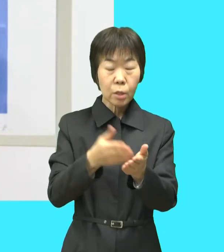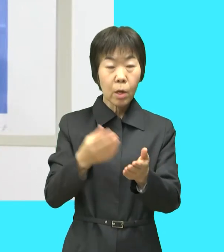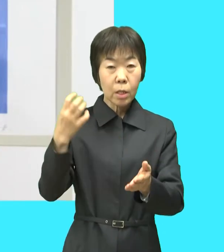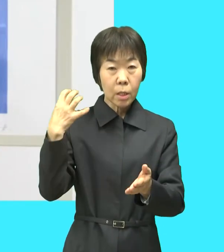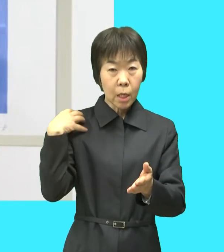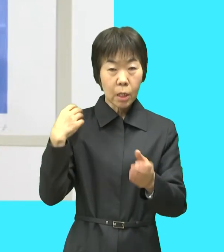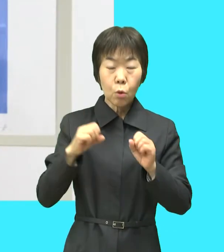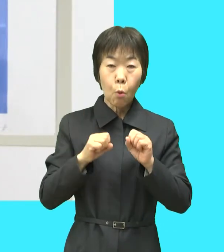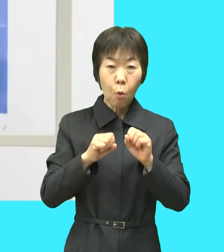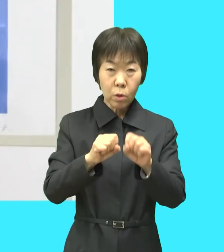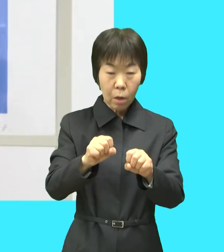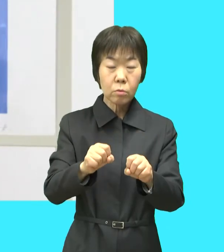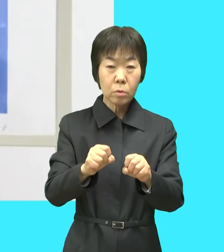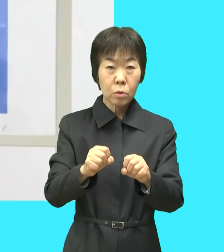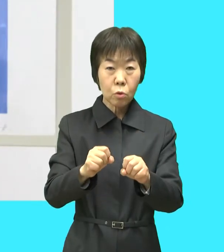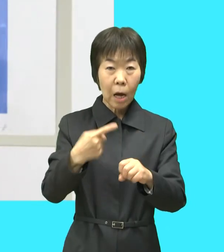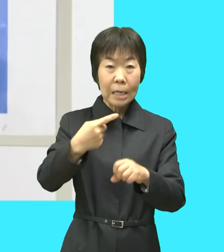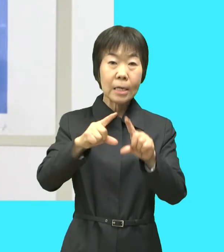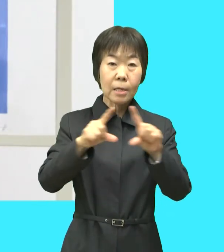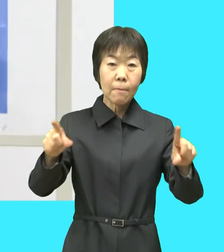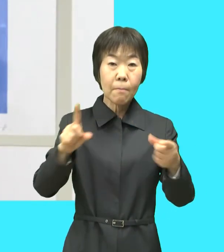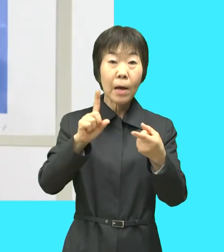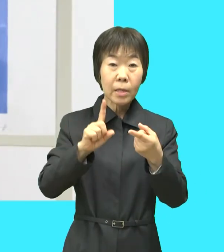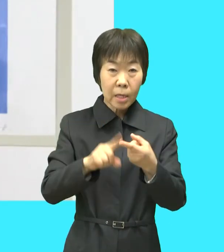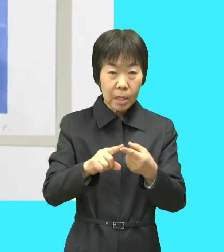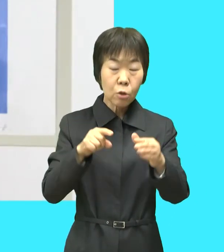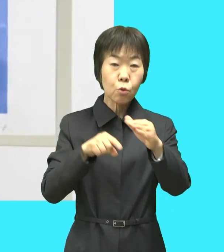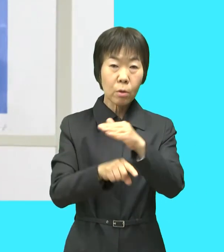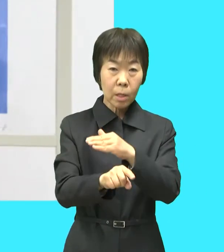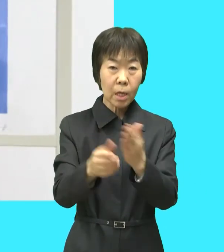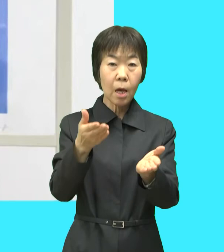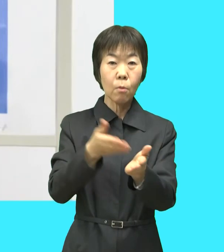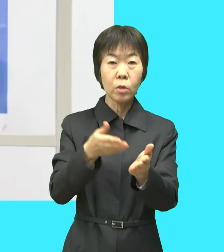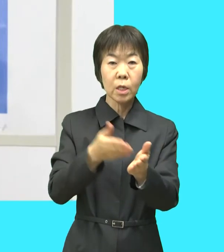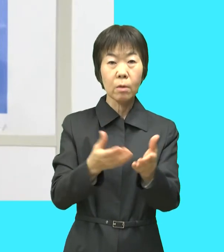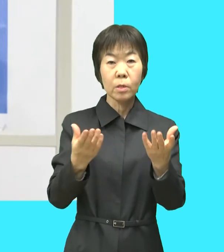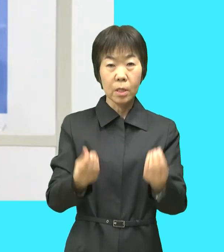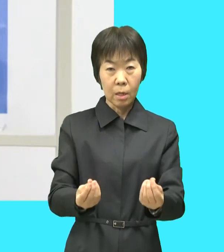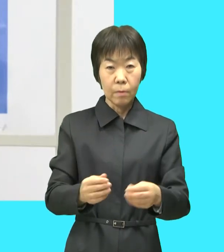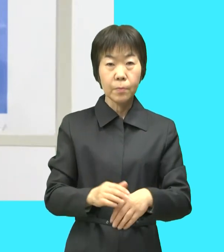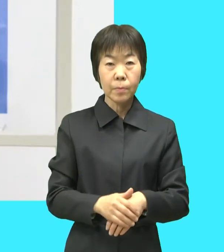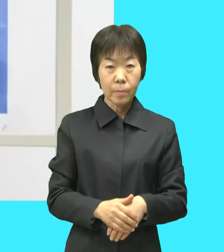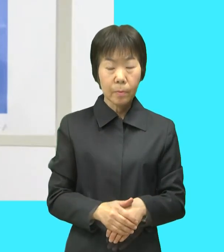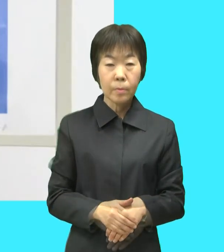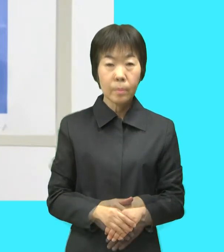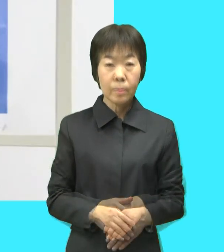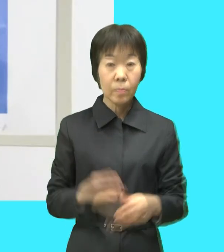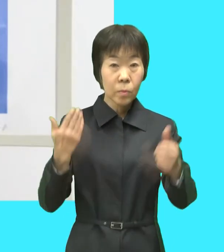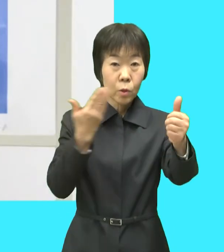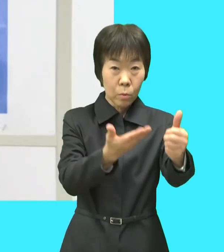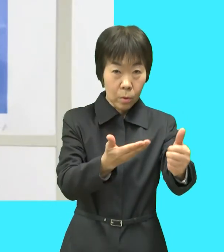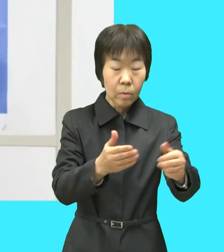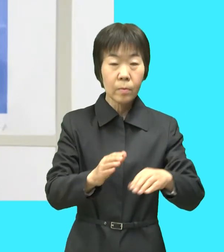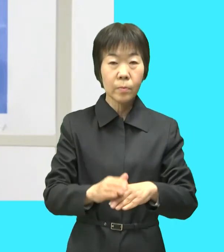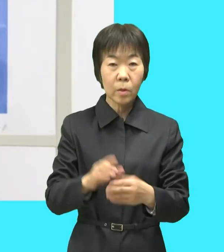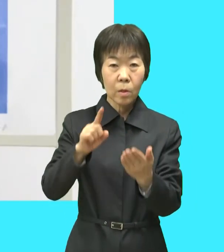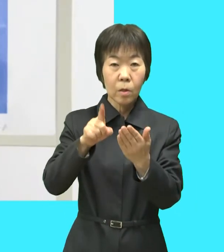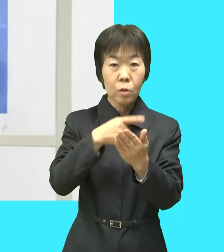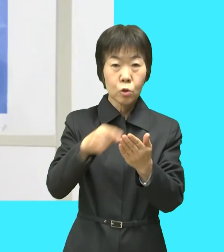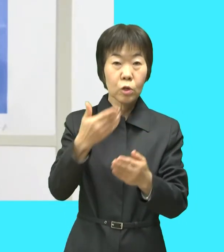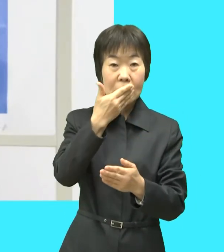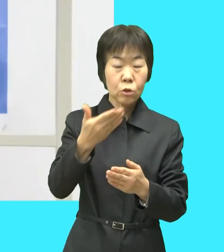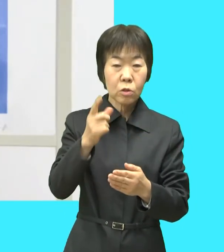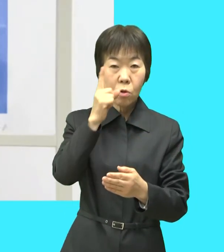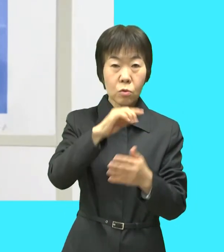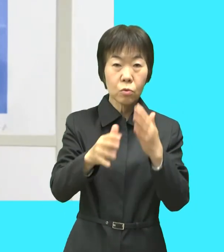すというのが一般的だという意味で申し上げました。 分かりました。ありがとうございます。はい、もう一点ちょっと処理水の風